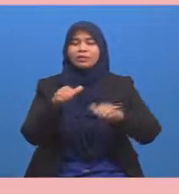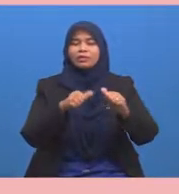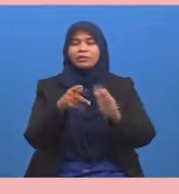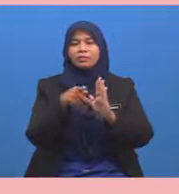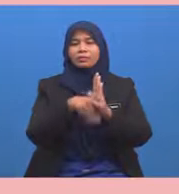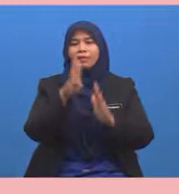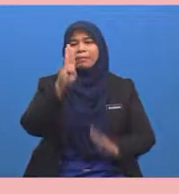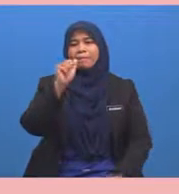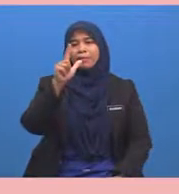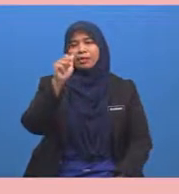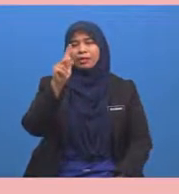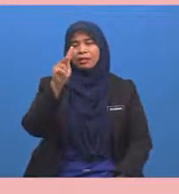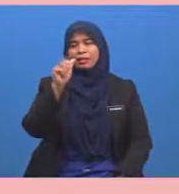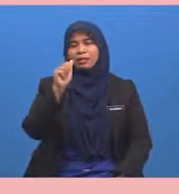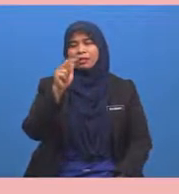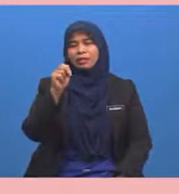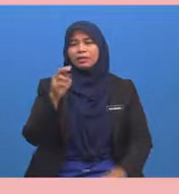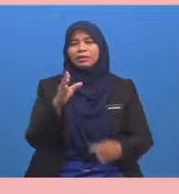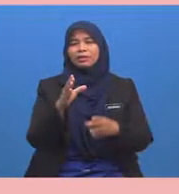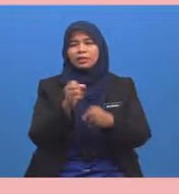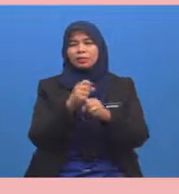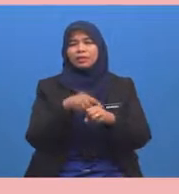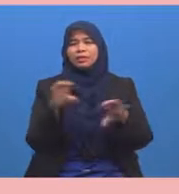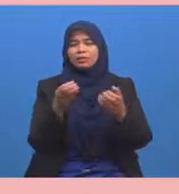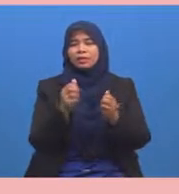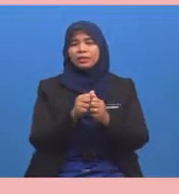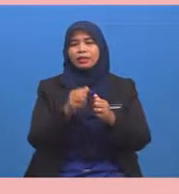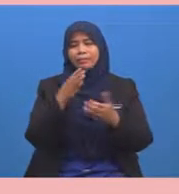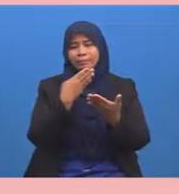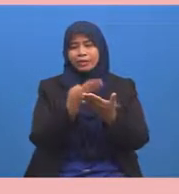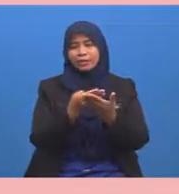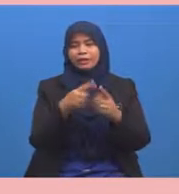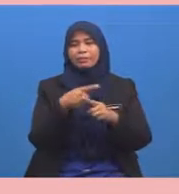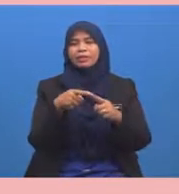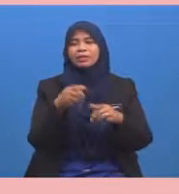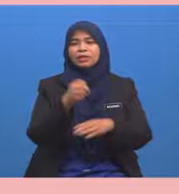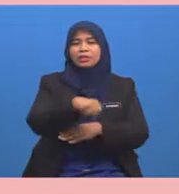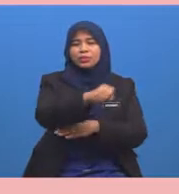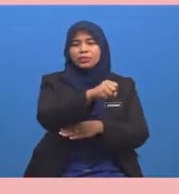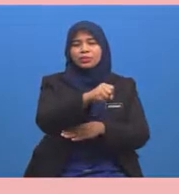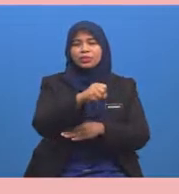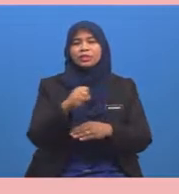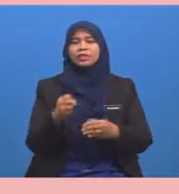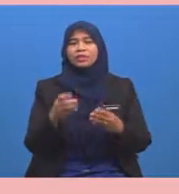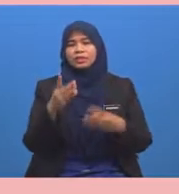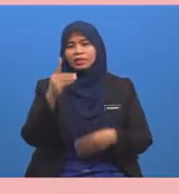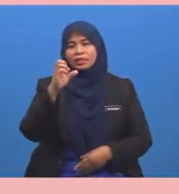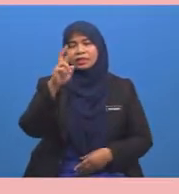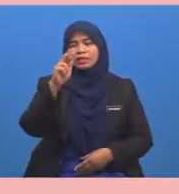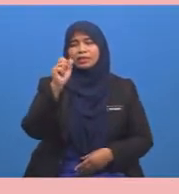dapat dijalankan dengan lancar apabila aliran air sungai mempunyai isi padu air yang deras dan